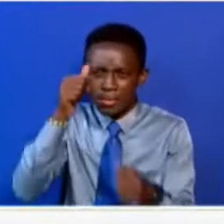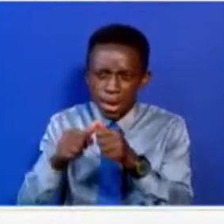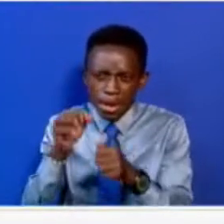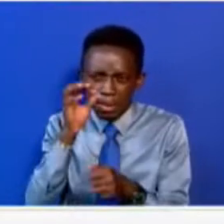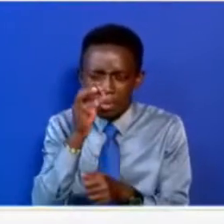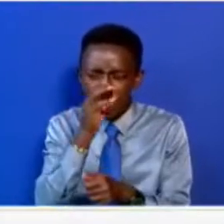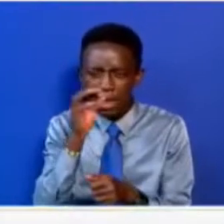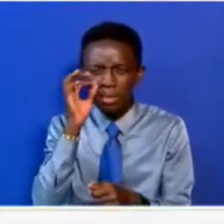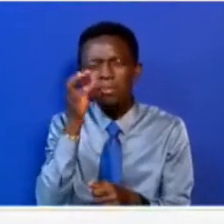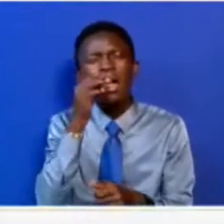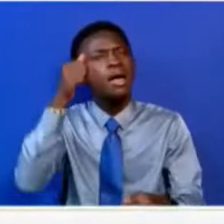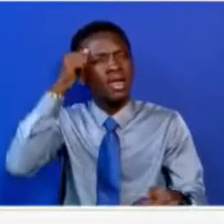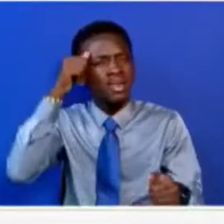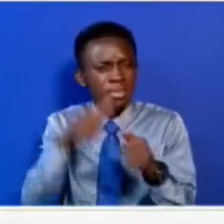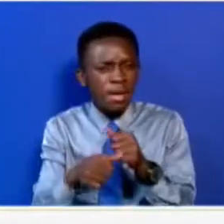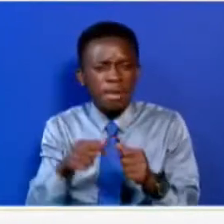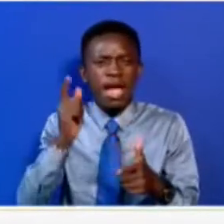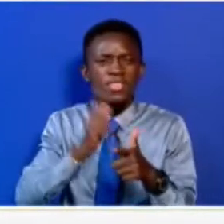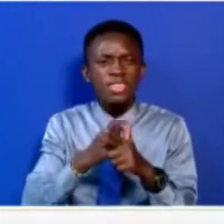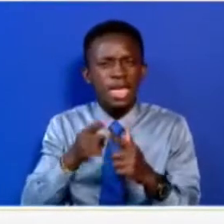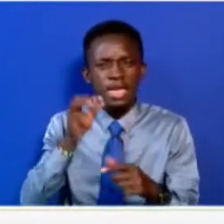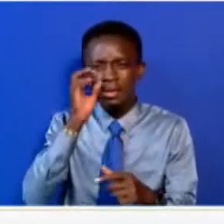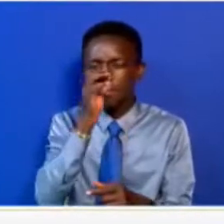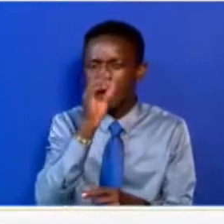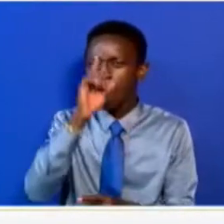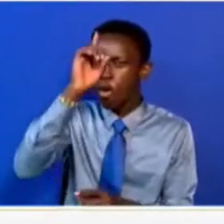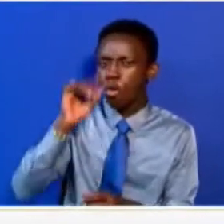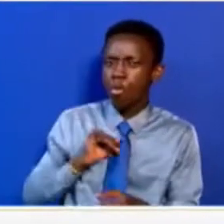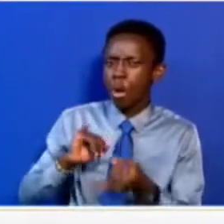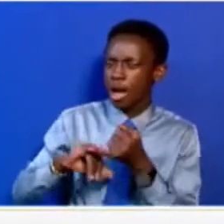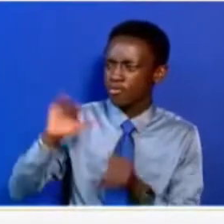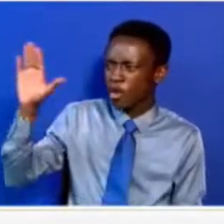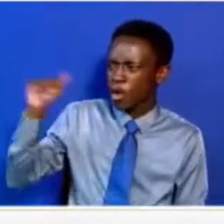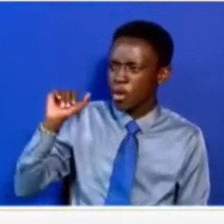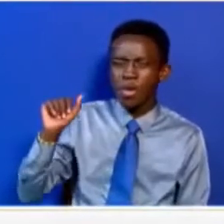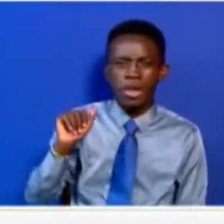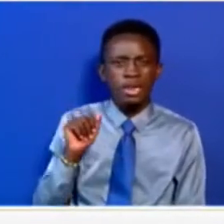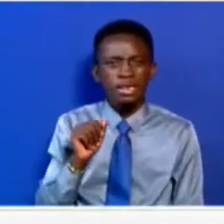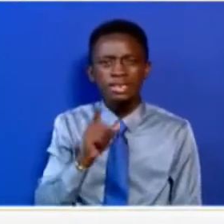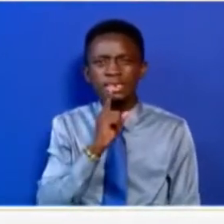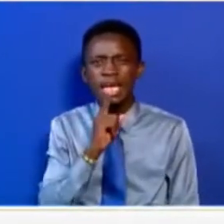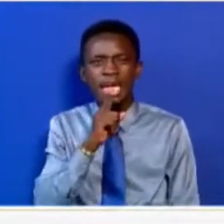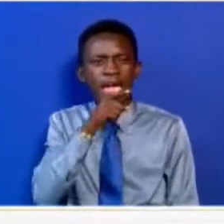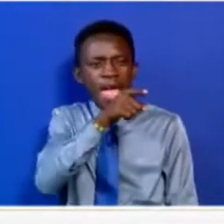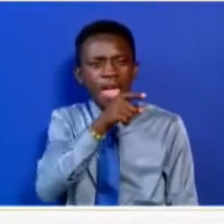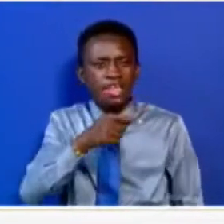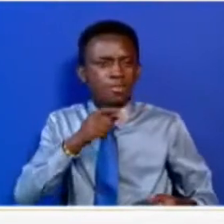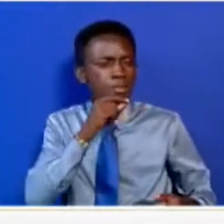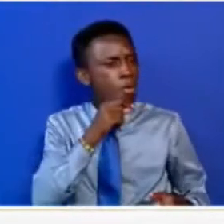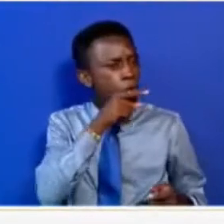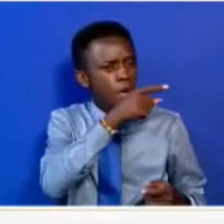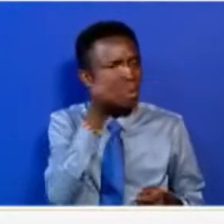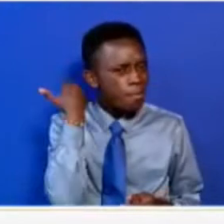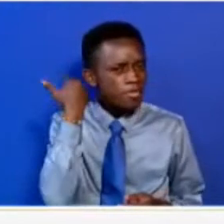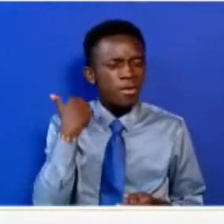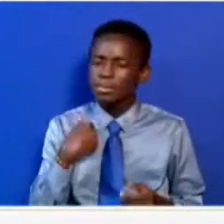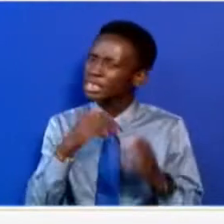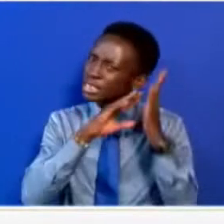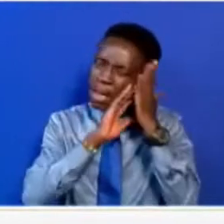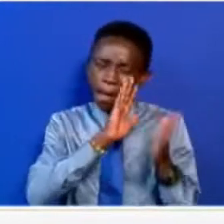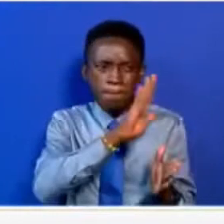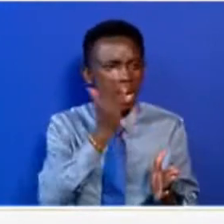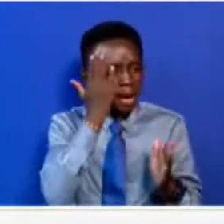Kukumbuka anaita Lucy. Lucy, huyu ni kijana nililala kwa kitanda yake. Kwa